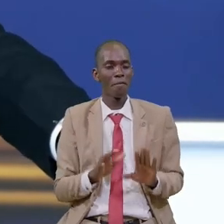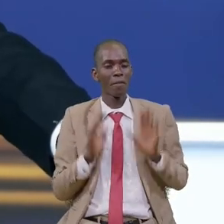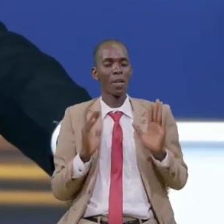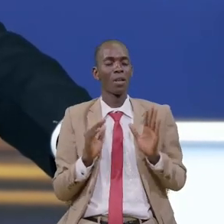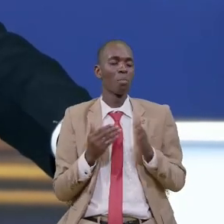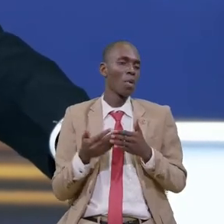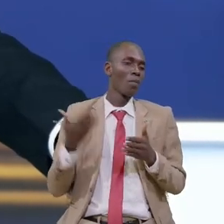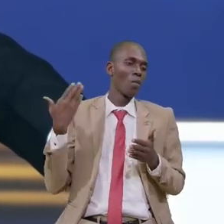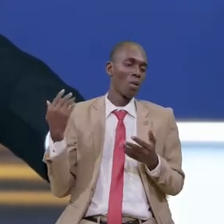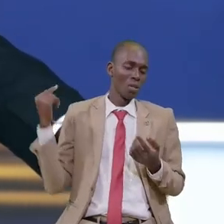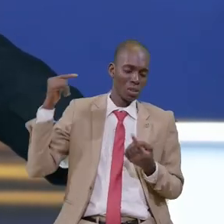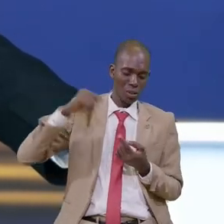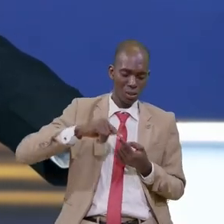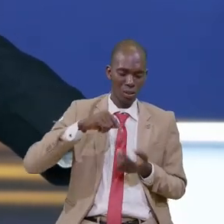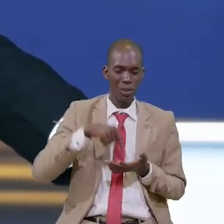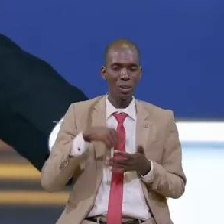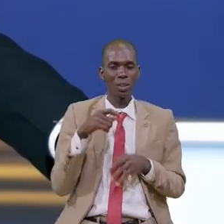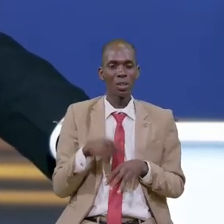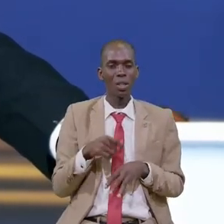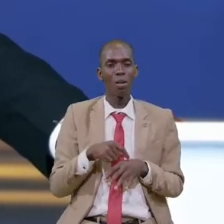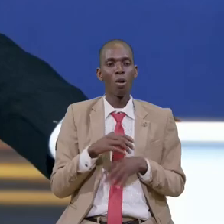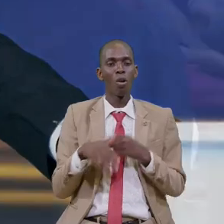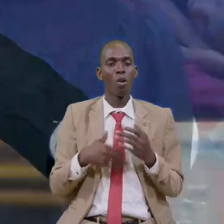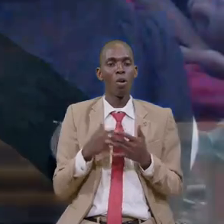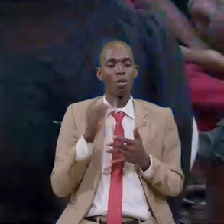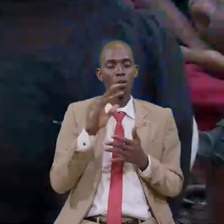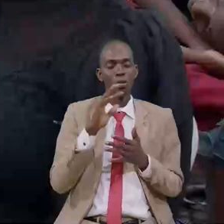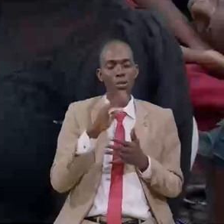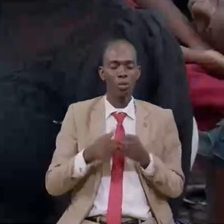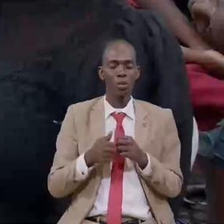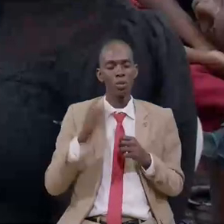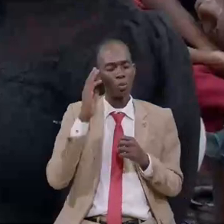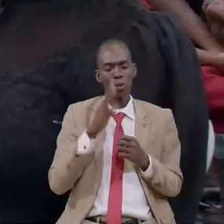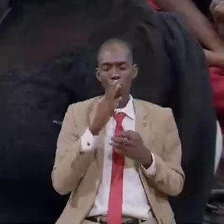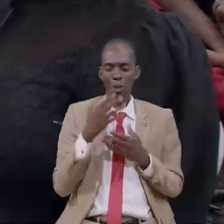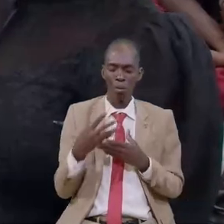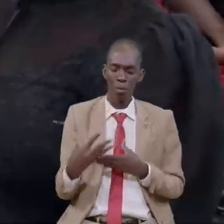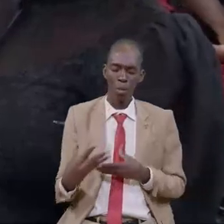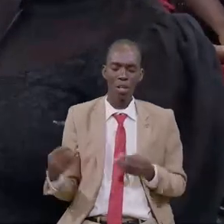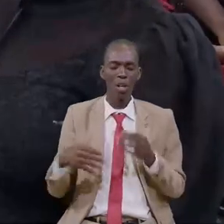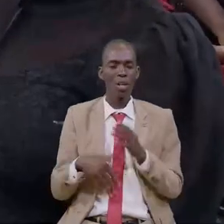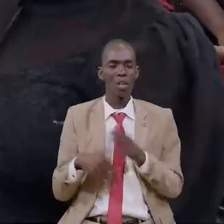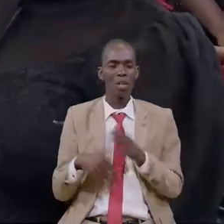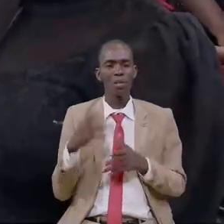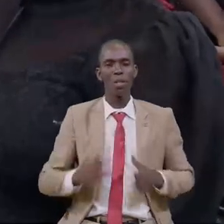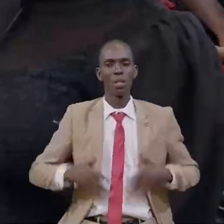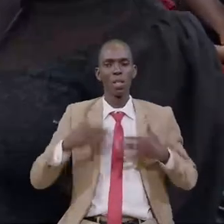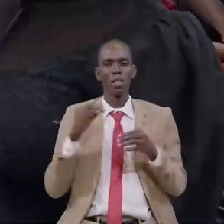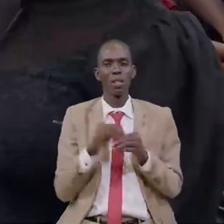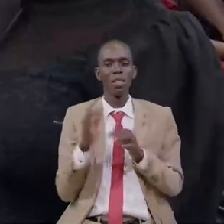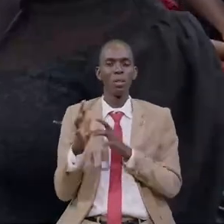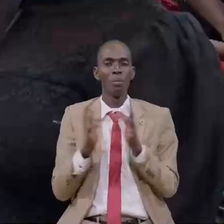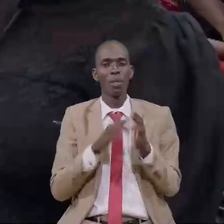toutes ces montagnes vont fondre, seront aplanies de ta vie au nom de Jésus.